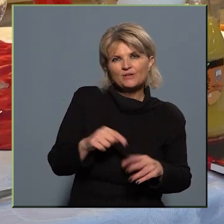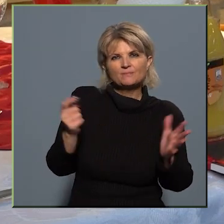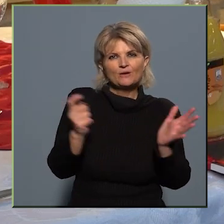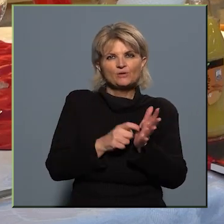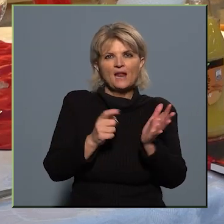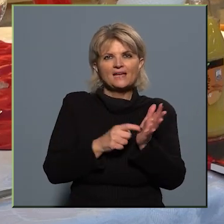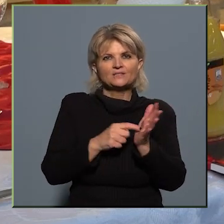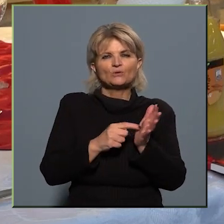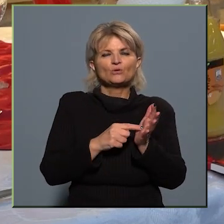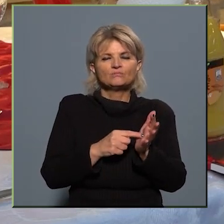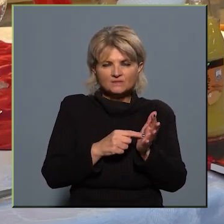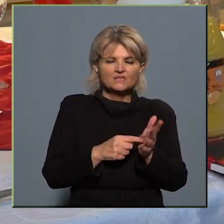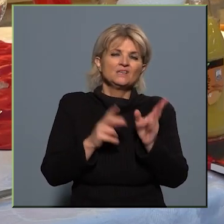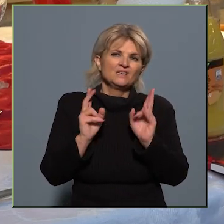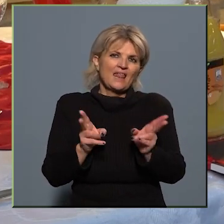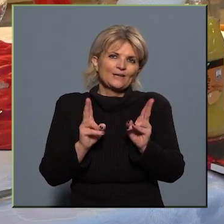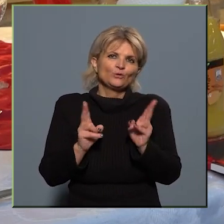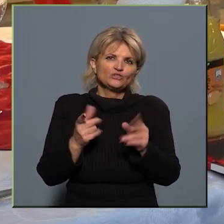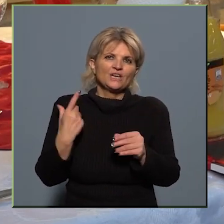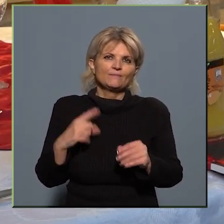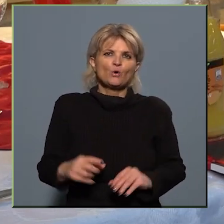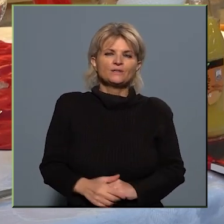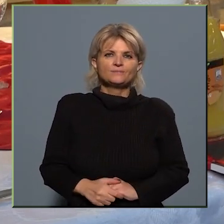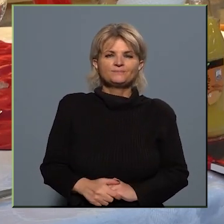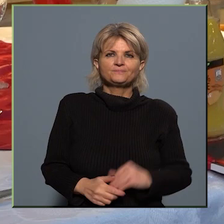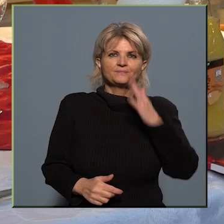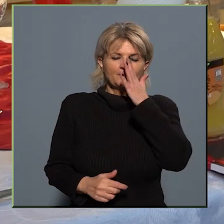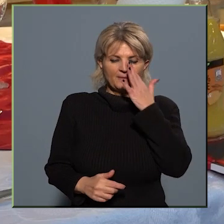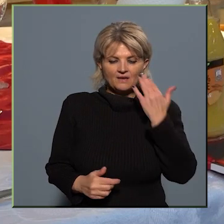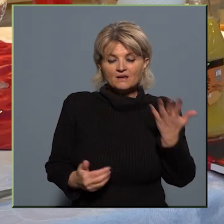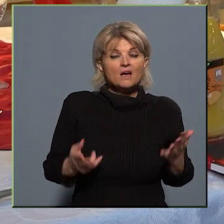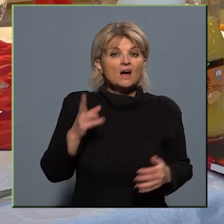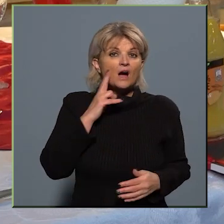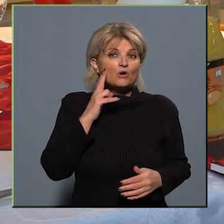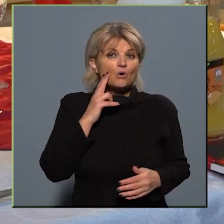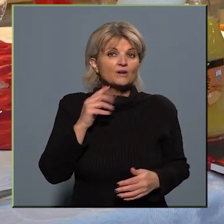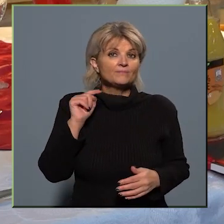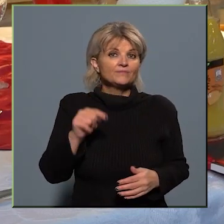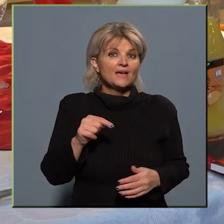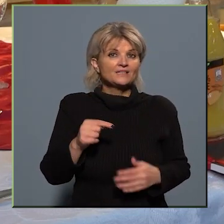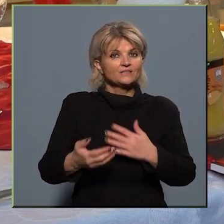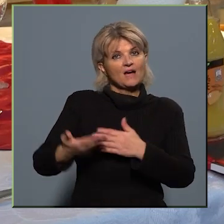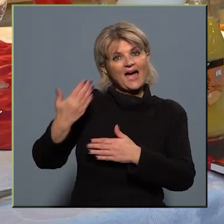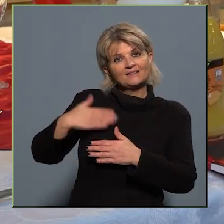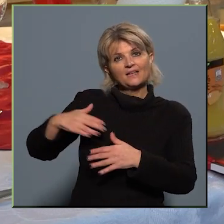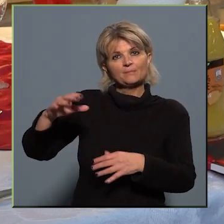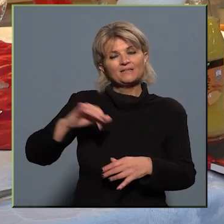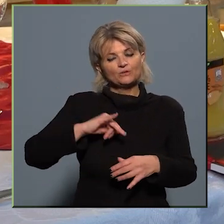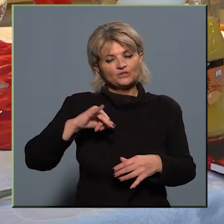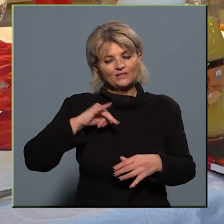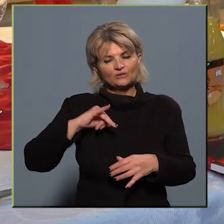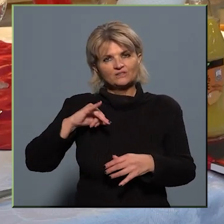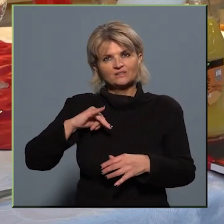kötelező opcióként jelenik meg, akkor ugye, ami ezt a hátteret biztosította,